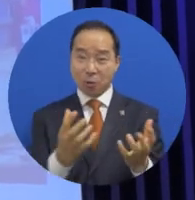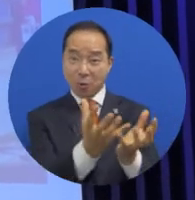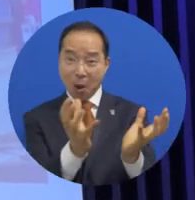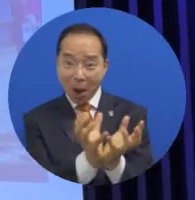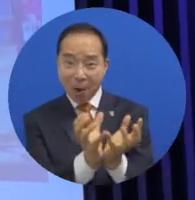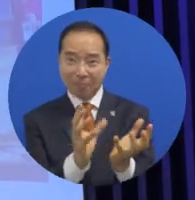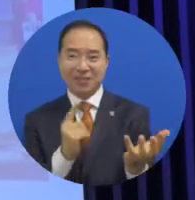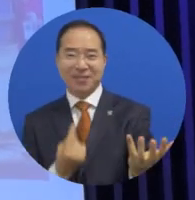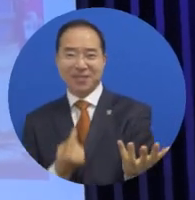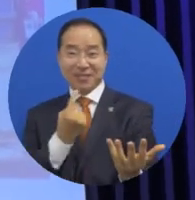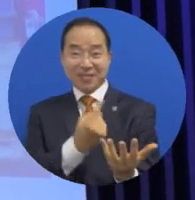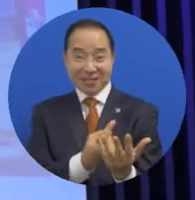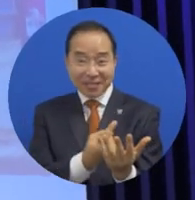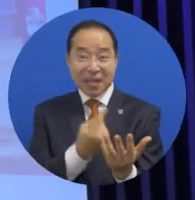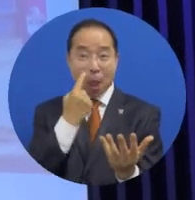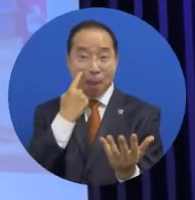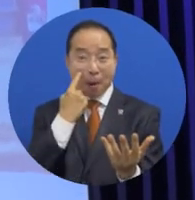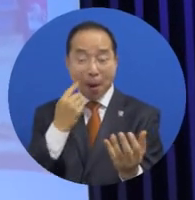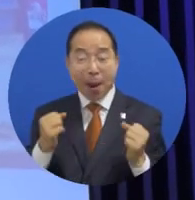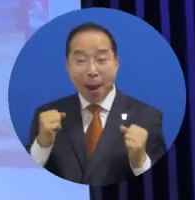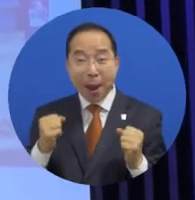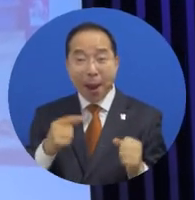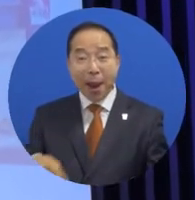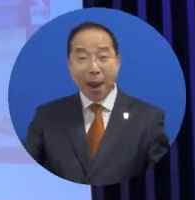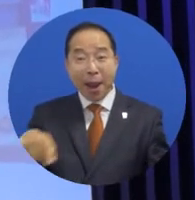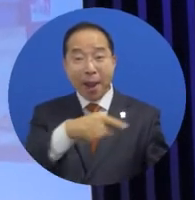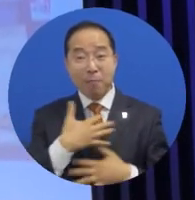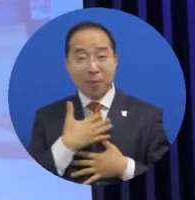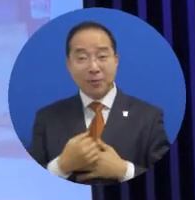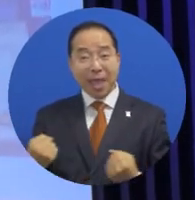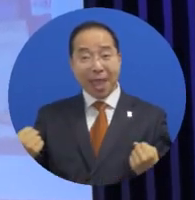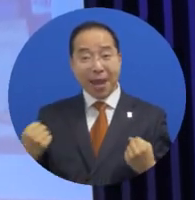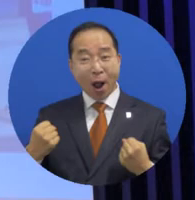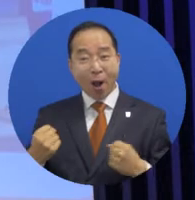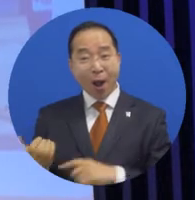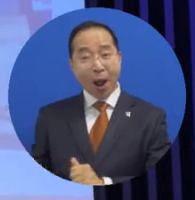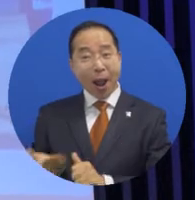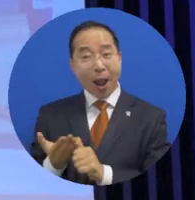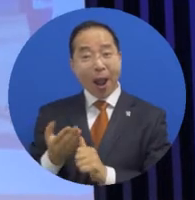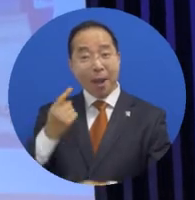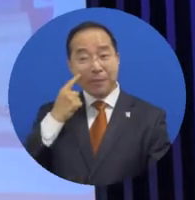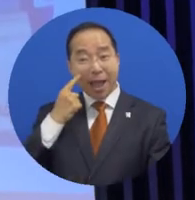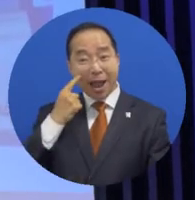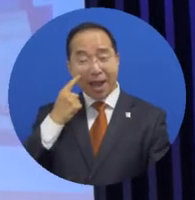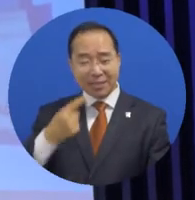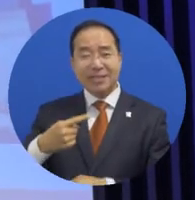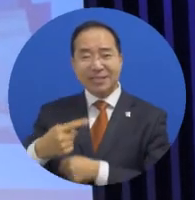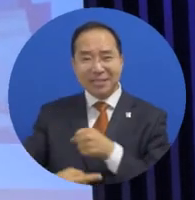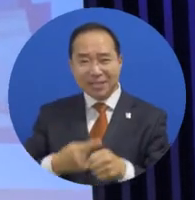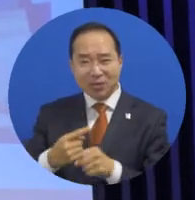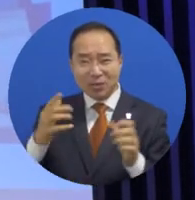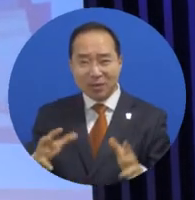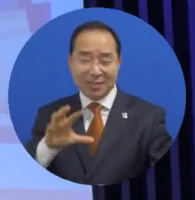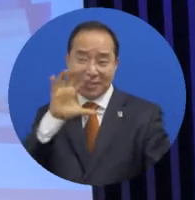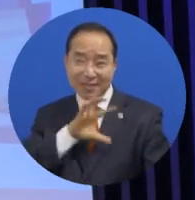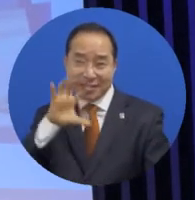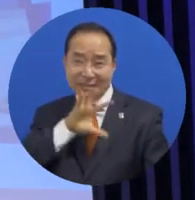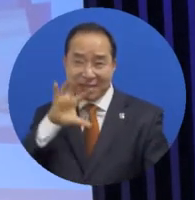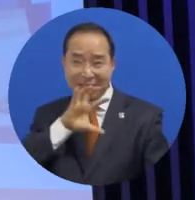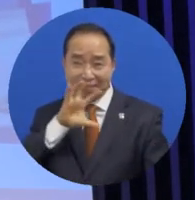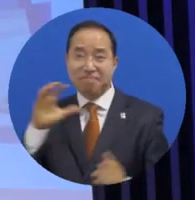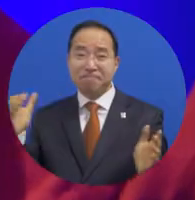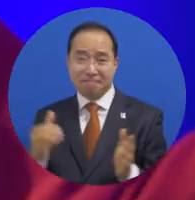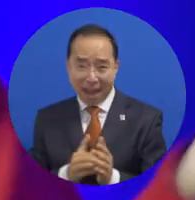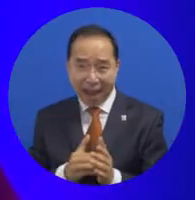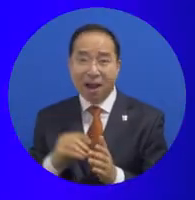일단은 긴 거리를 한번 뛰면서 이 몸의 체력을 길러보자. 그래서 저도 한 1년 정도 열심히 연습을 한